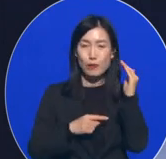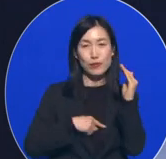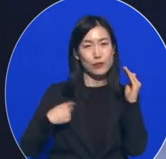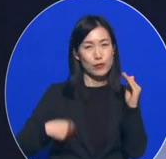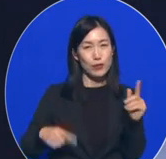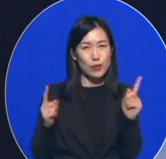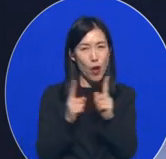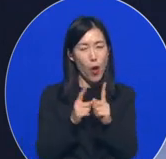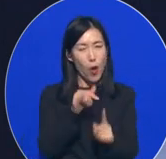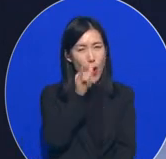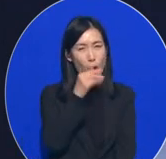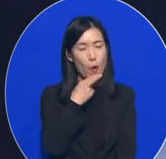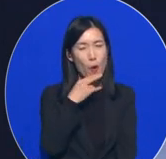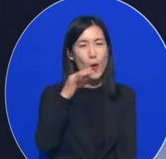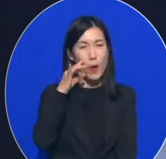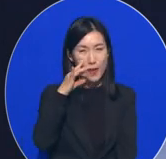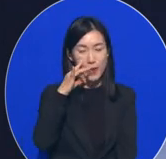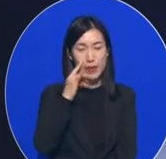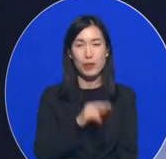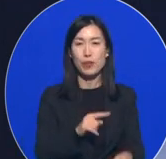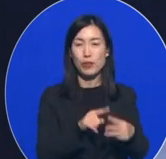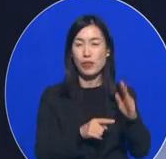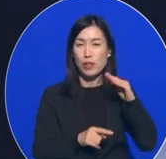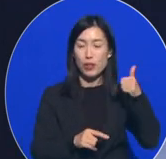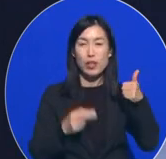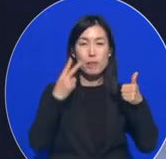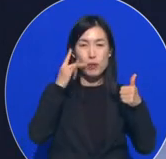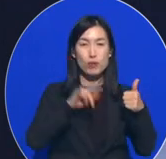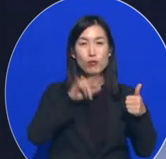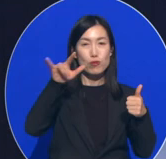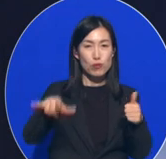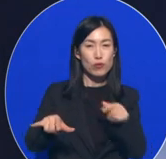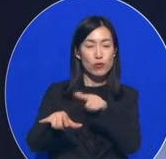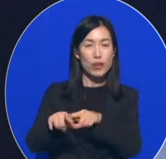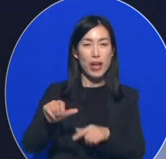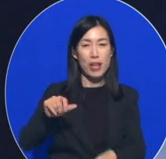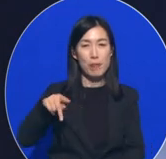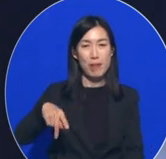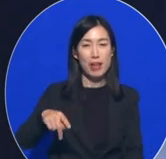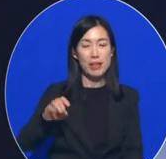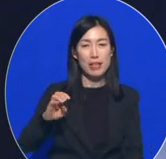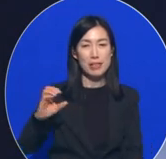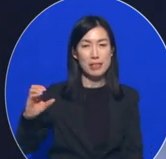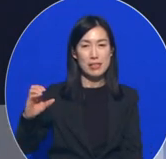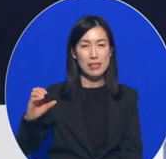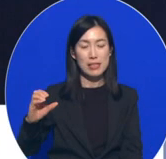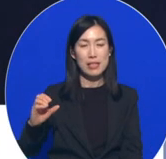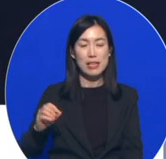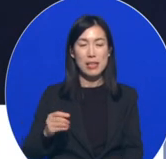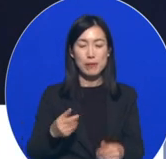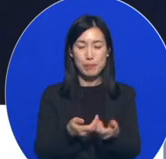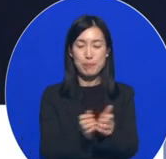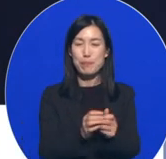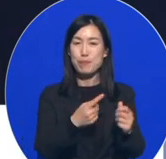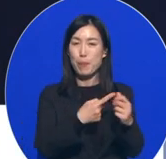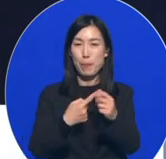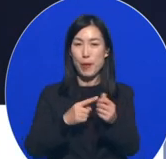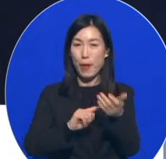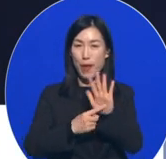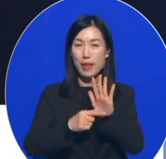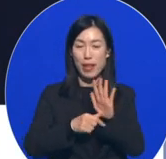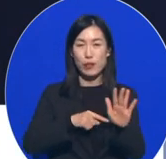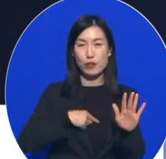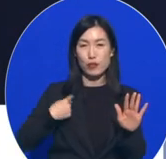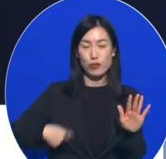목이 쏠리는데요 윤성열 대통령은 미국 샌프란시스코에서 열린 에이펙 정상회의 제 1 세션을 앞두고 중국